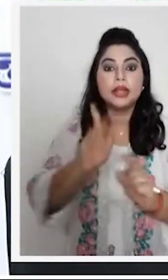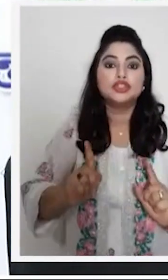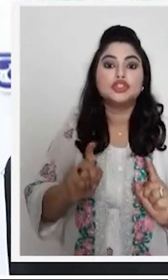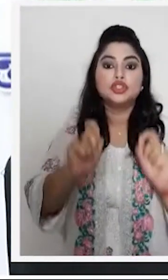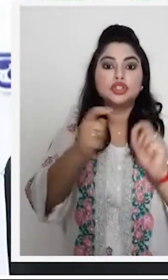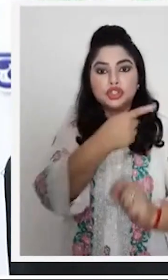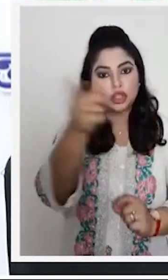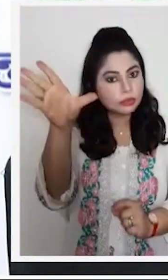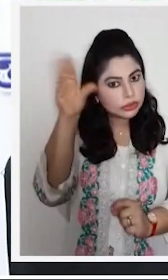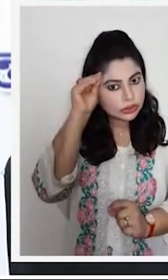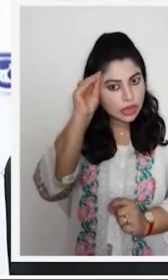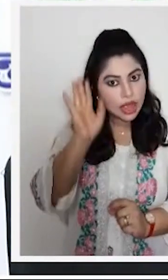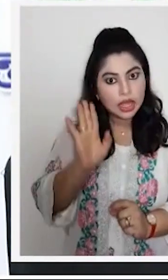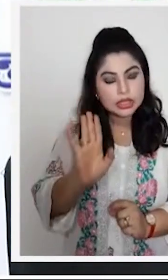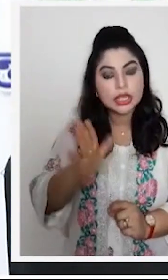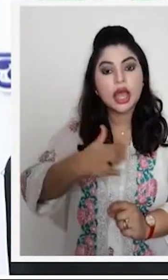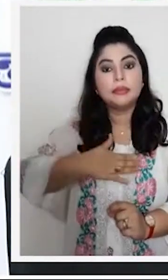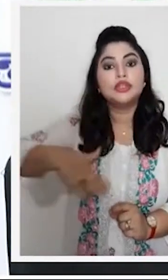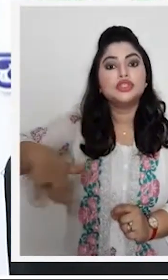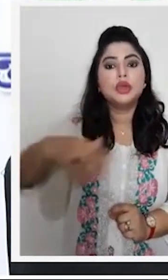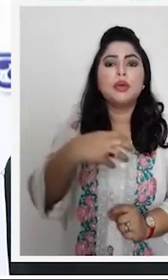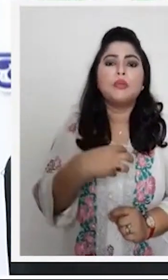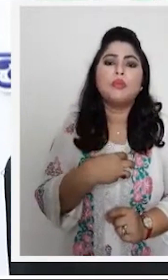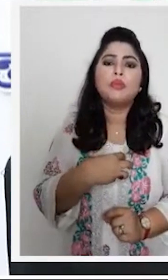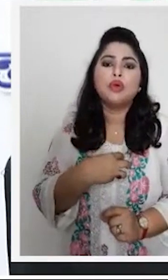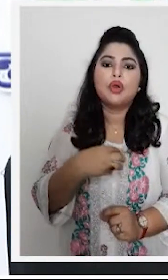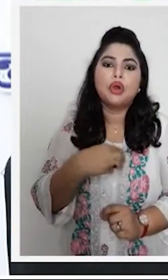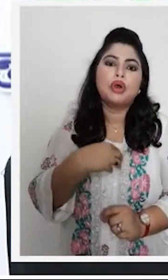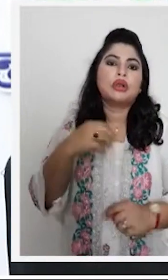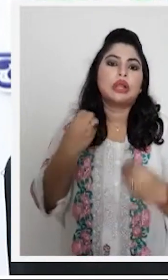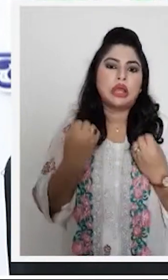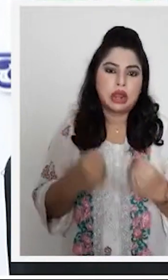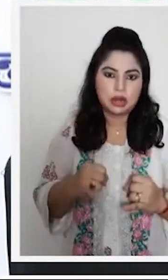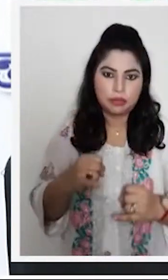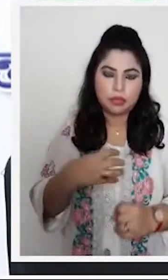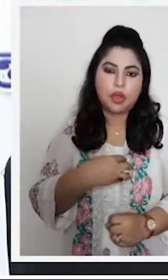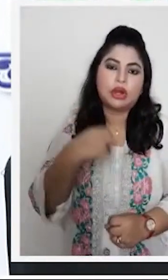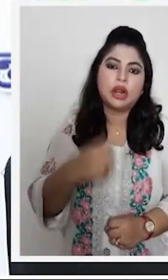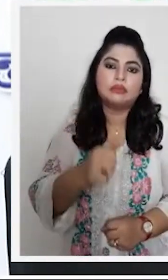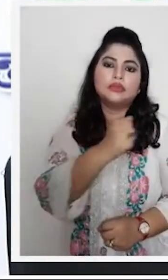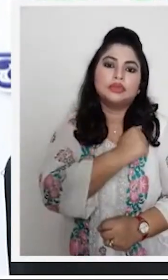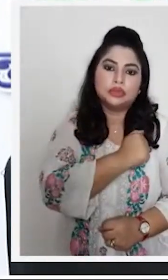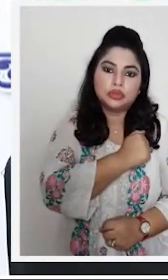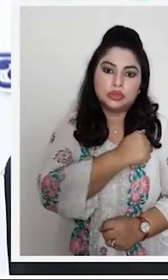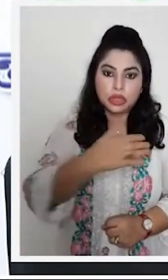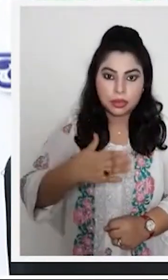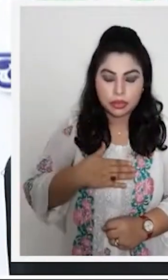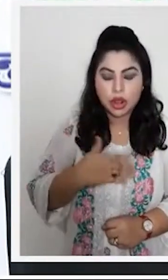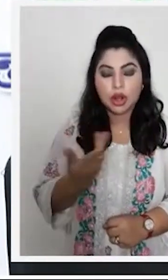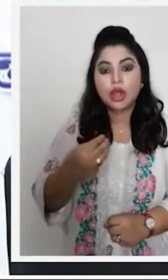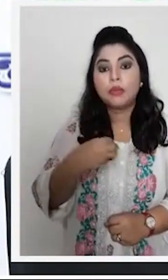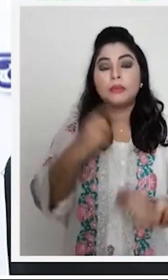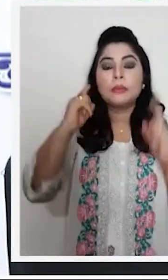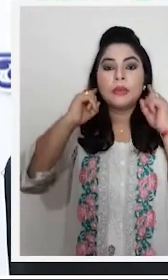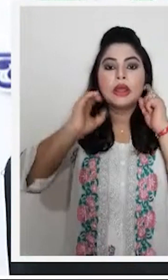করছি। দেশের করোনা রোগের পরিস্থিতি সম্পর্কে আপনারা জানেন, আমাদের সকলের হৃদয়